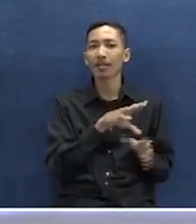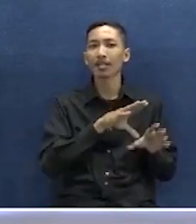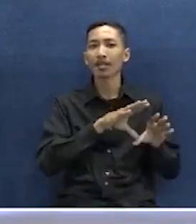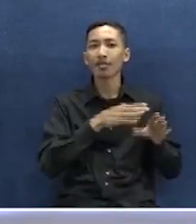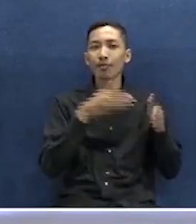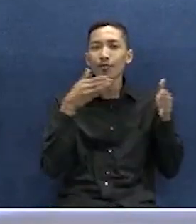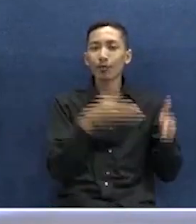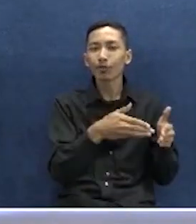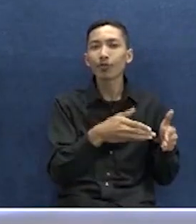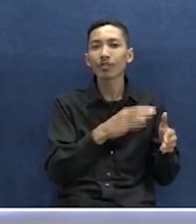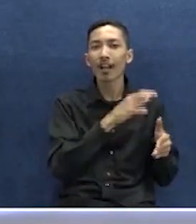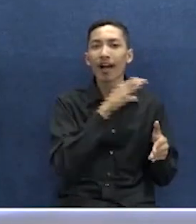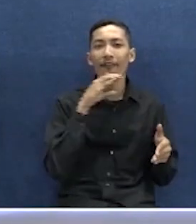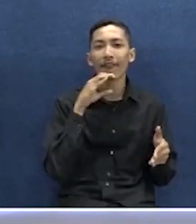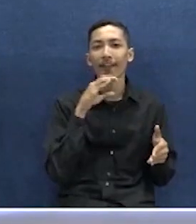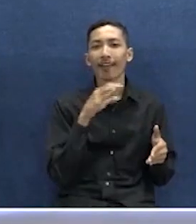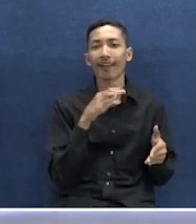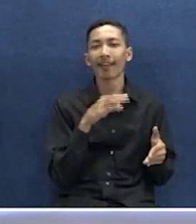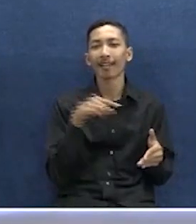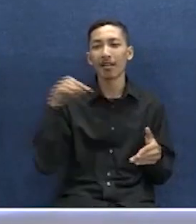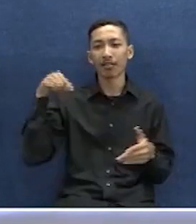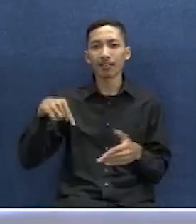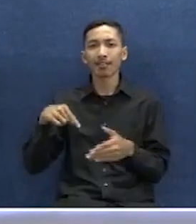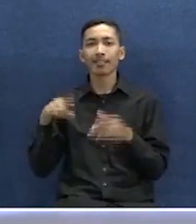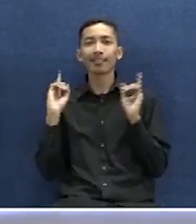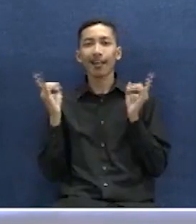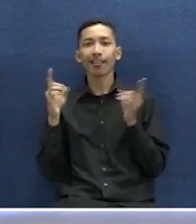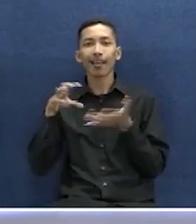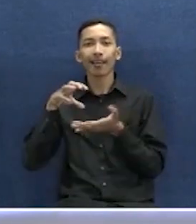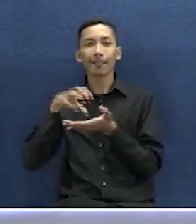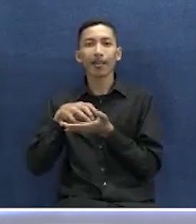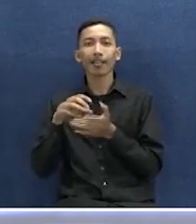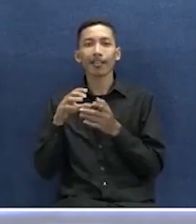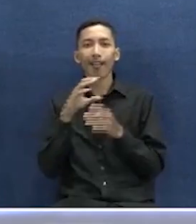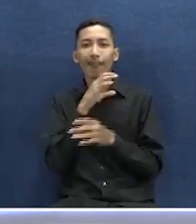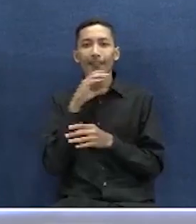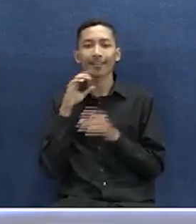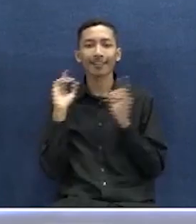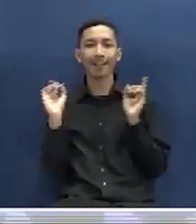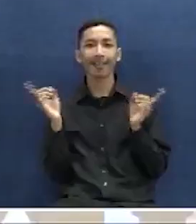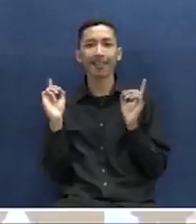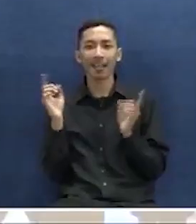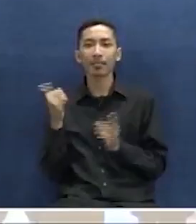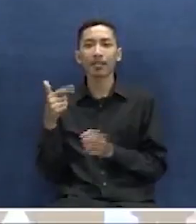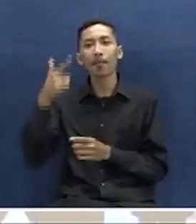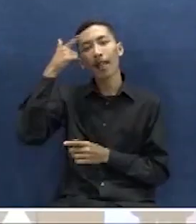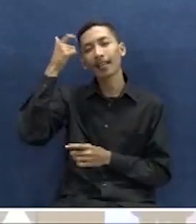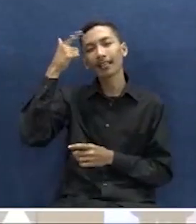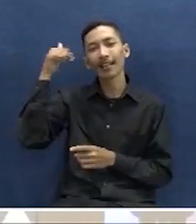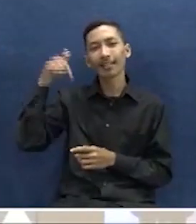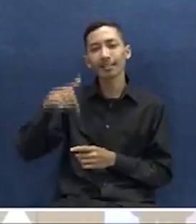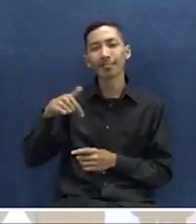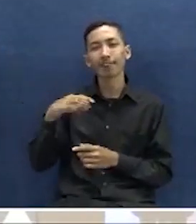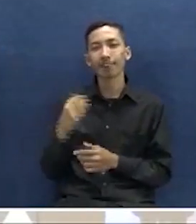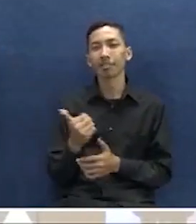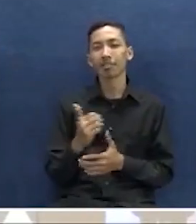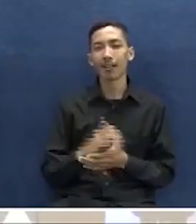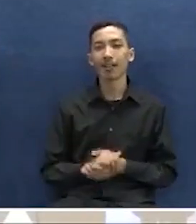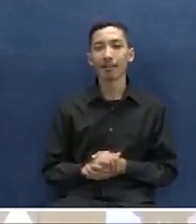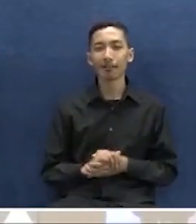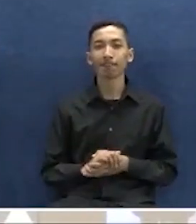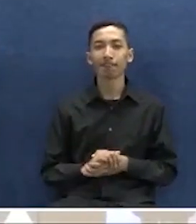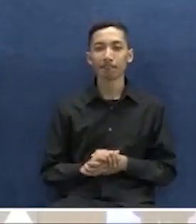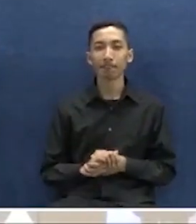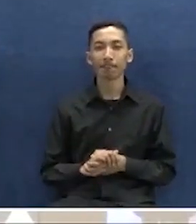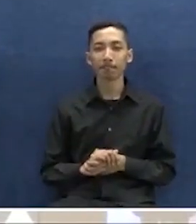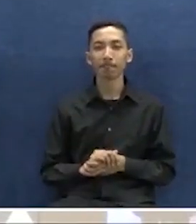berapa kali tumpah Ouran Iya namanya orang belajarnya betul ada Ari di belakang juga Arie Untung dia